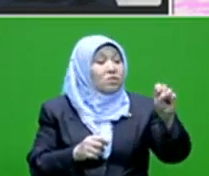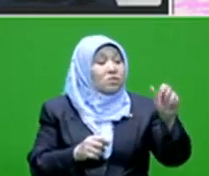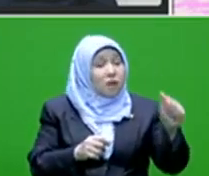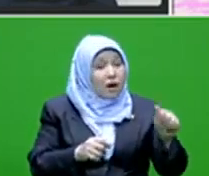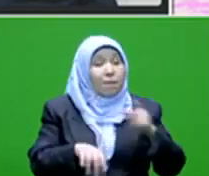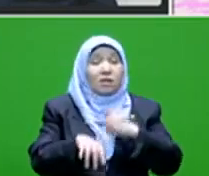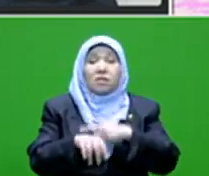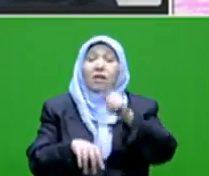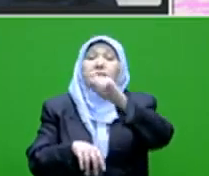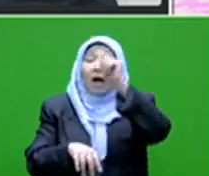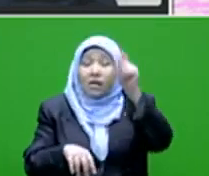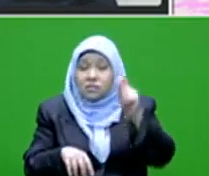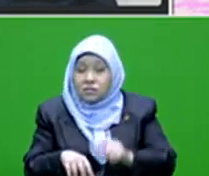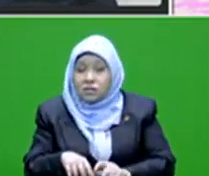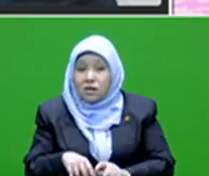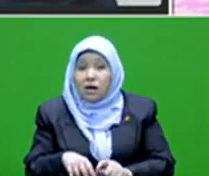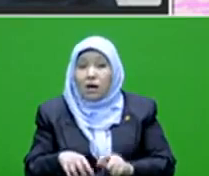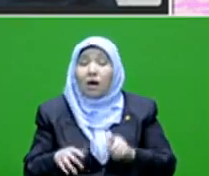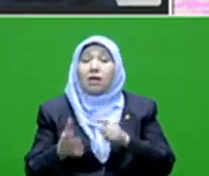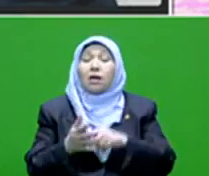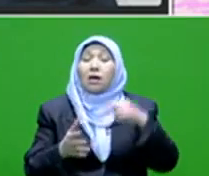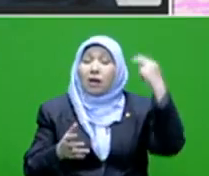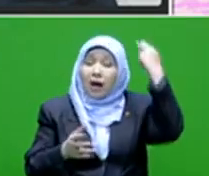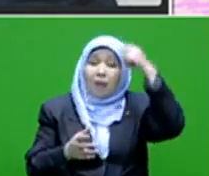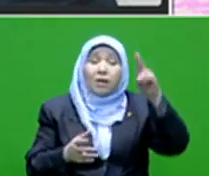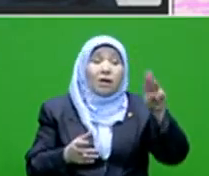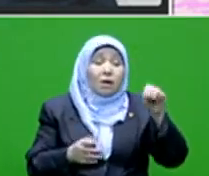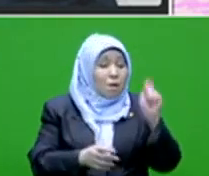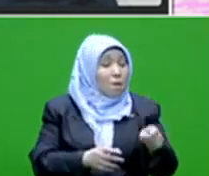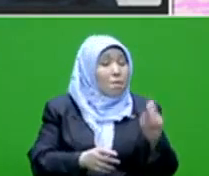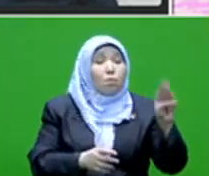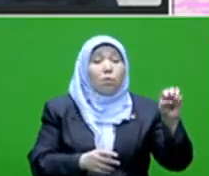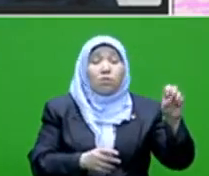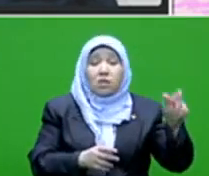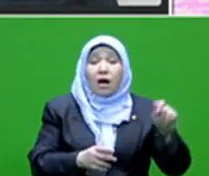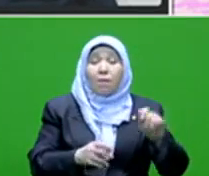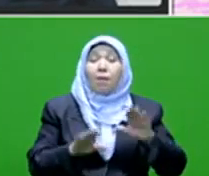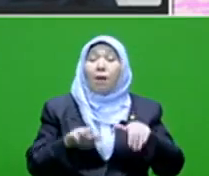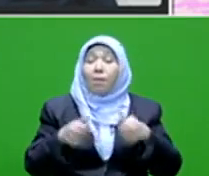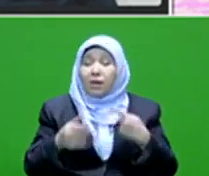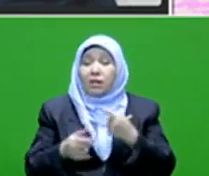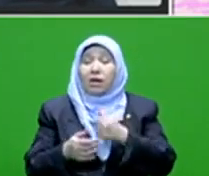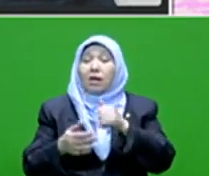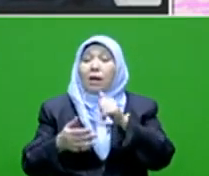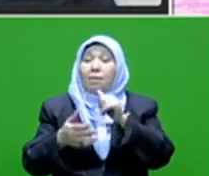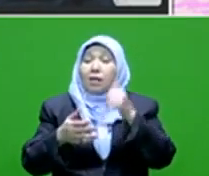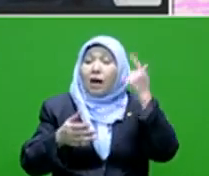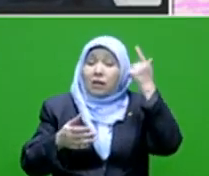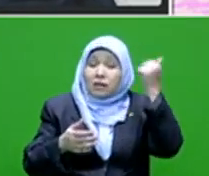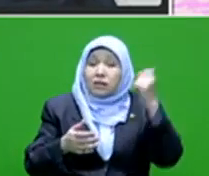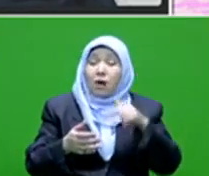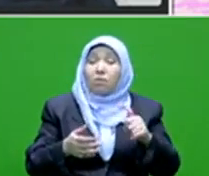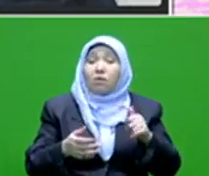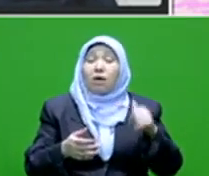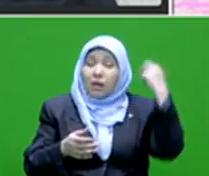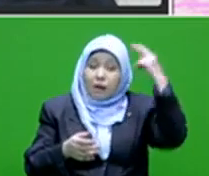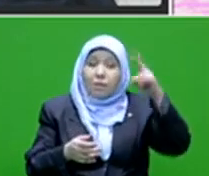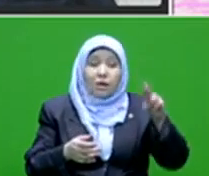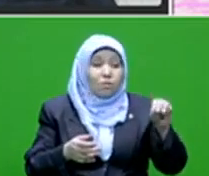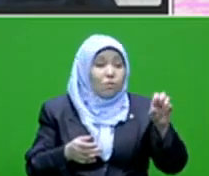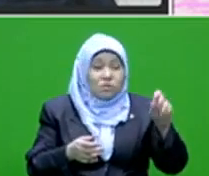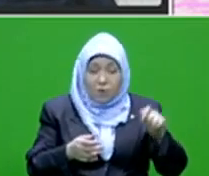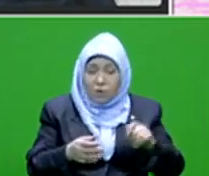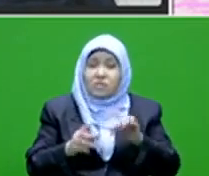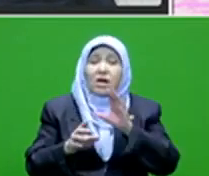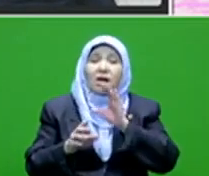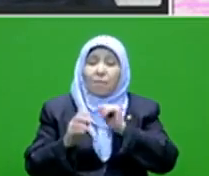mereka tanya Nabi Musa, ni Nabi Musa ada orang kena bunuh ni, macam mana kita nak tahu surah Al-Baqarah tu? Kan? Nabi Musa berkata, benar yang sama